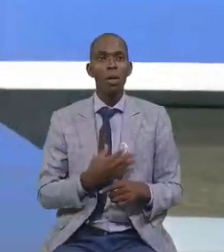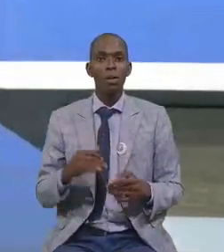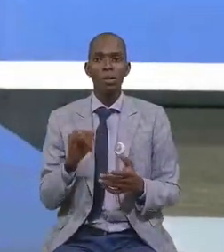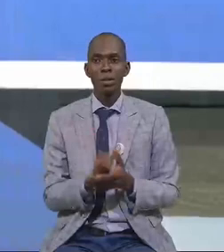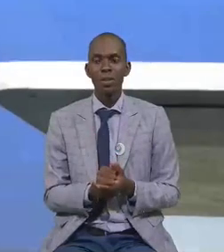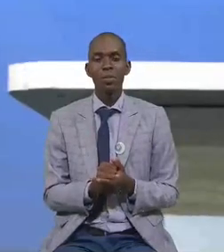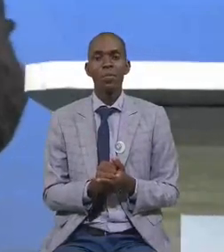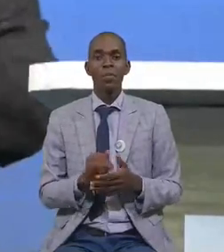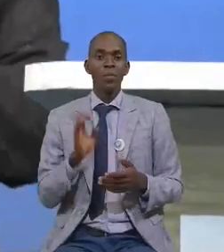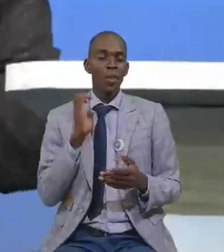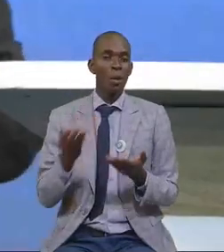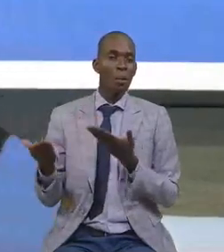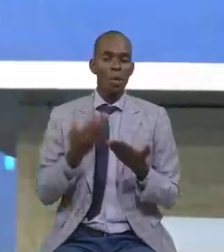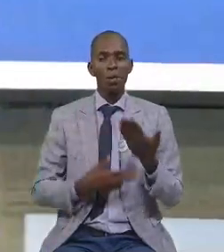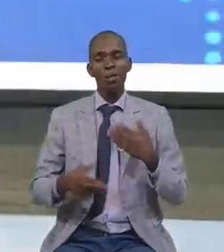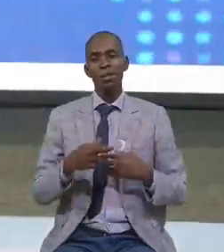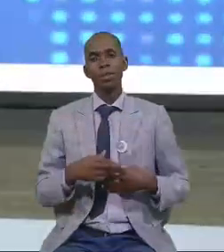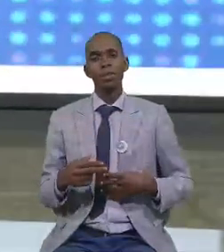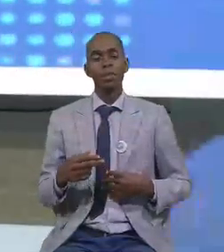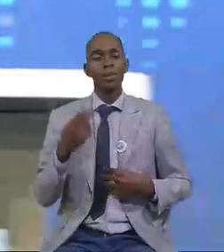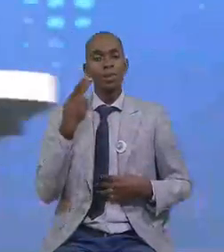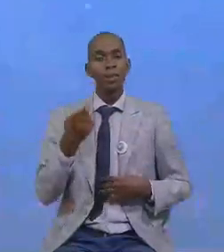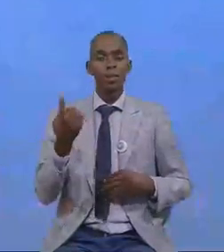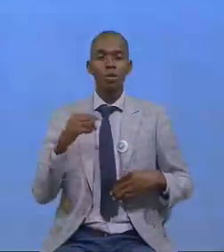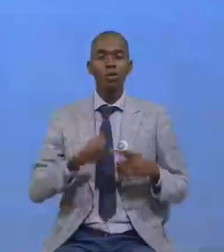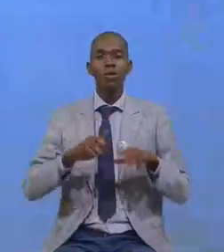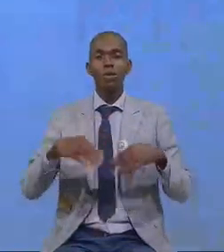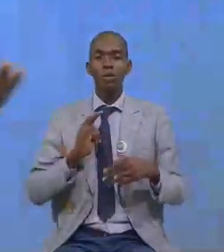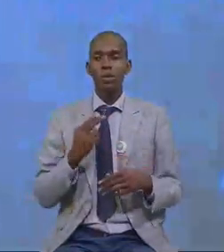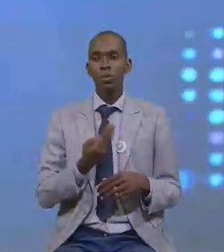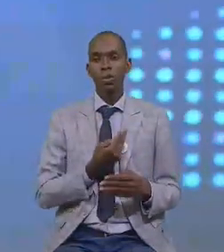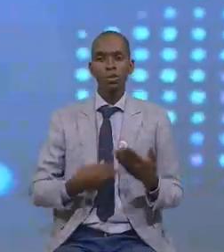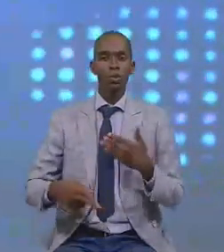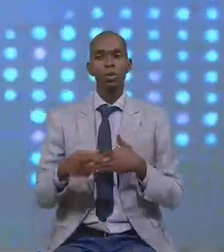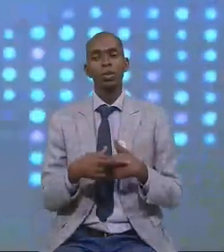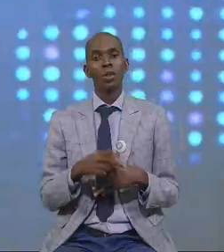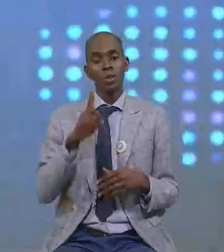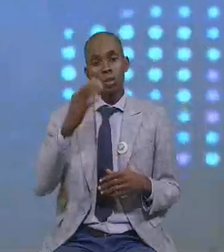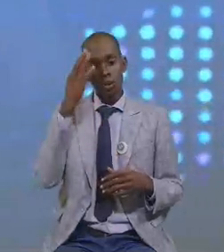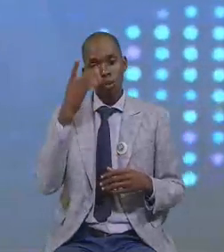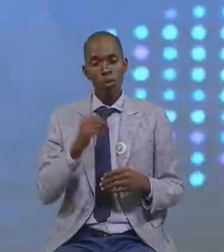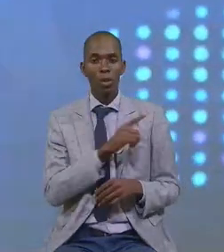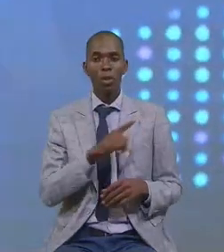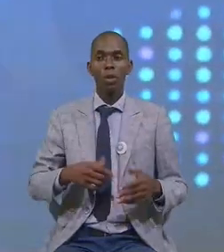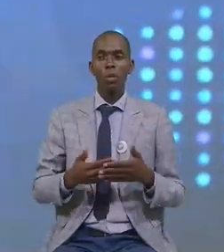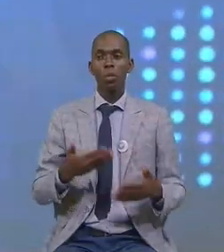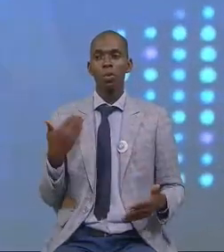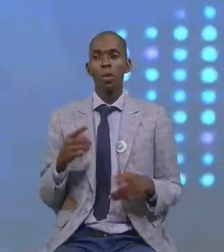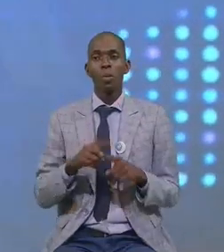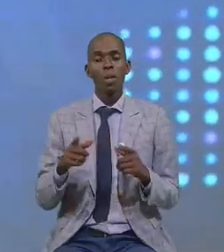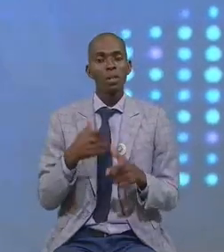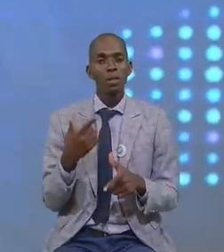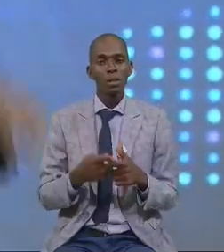apporter la restauration. Il est venu apporter la restauration. Et si tu connaissais, tu connaissais le